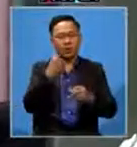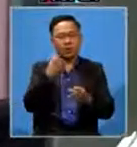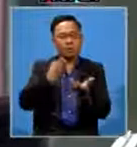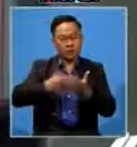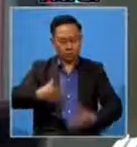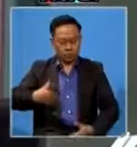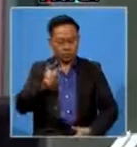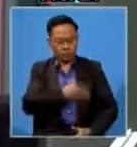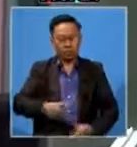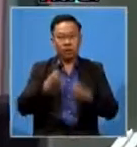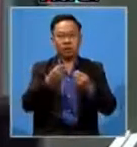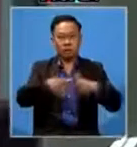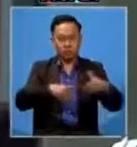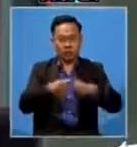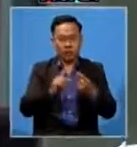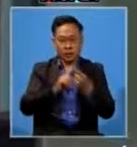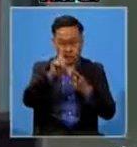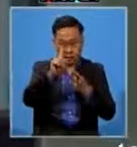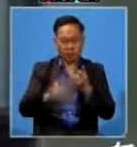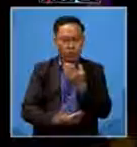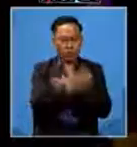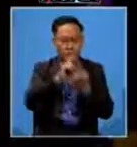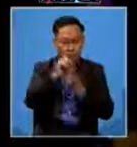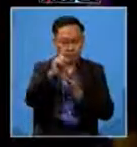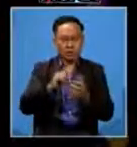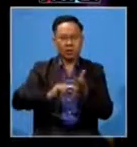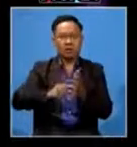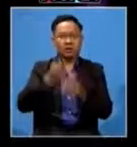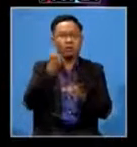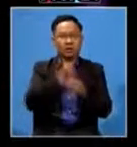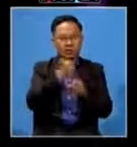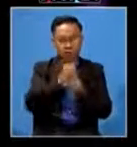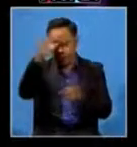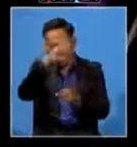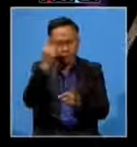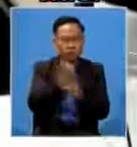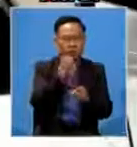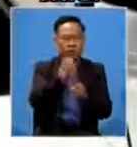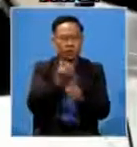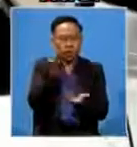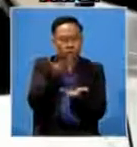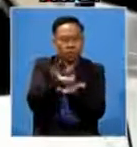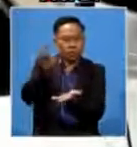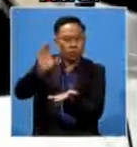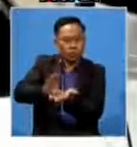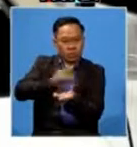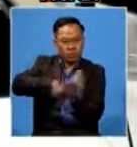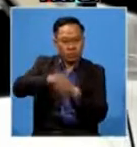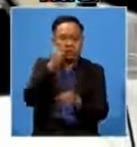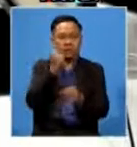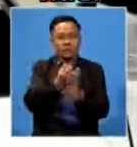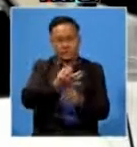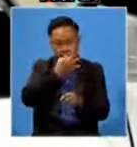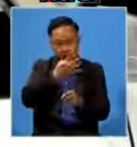นโอกาสแรกคือการตั้งต้นโดยการจัดหางานและทุนในการประกอบอาชีพโดยมีการจัดตั้